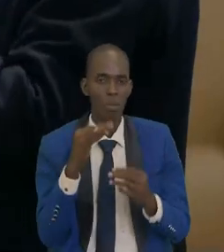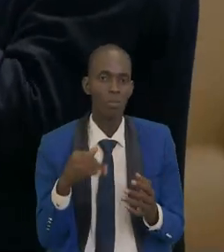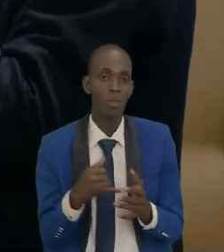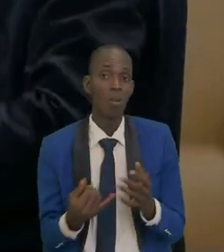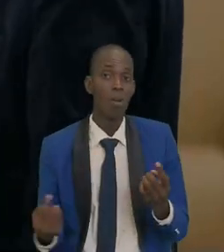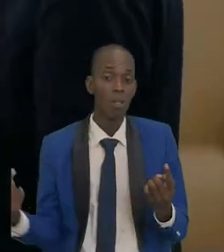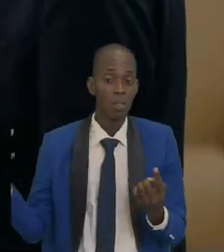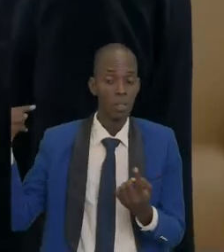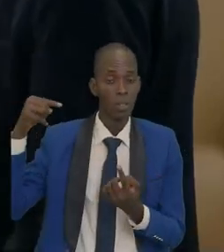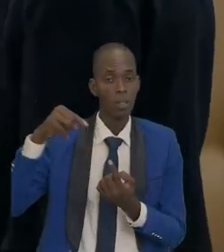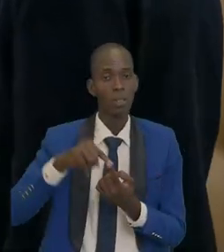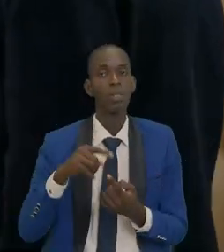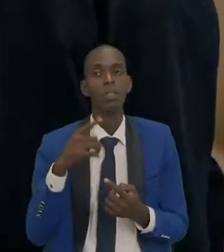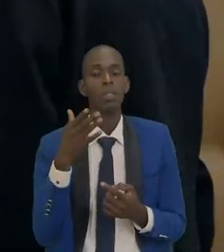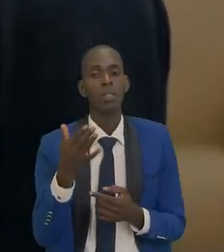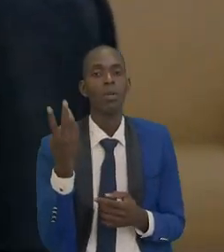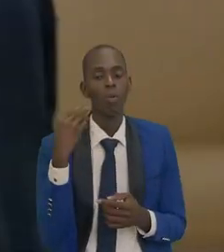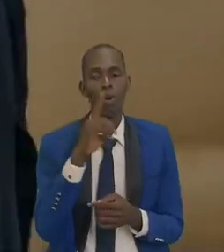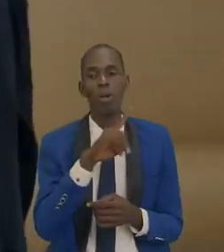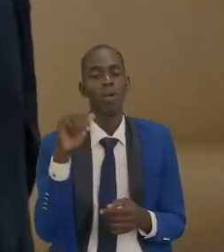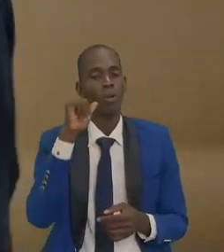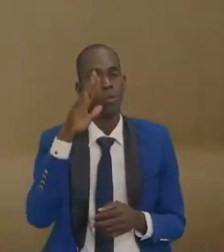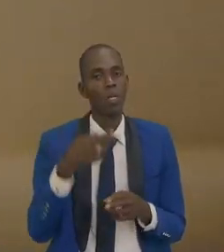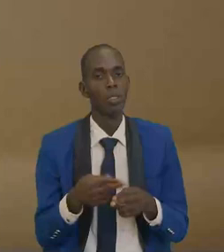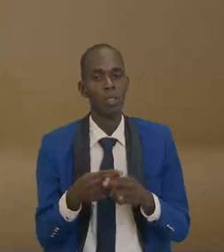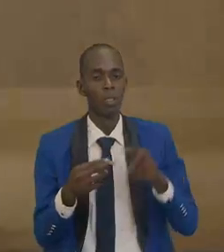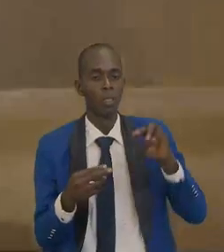Jusqu'à ce qu'il y avait Marie vierge.